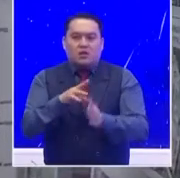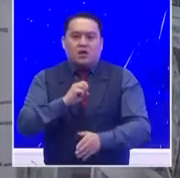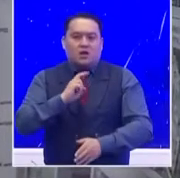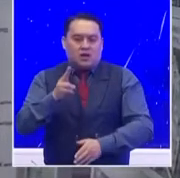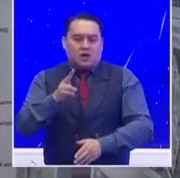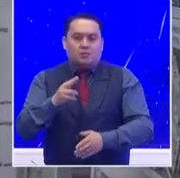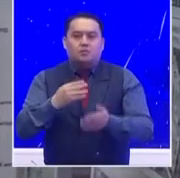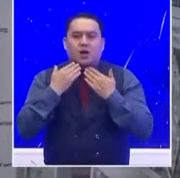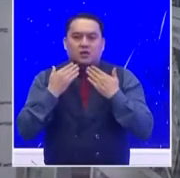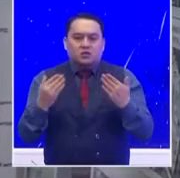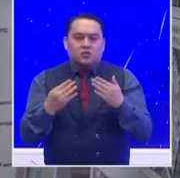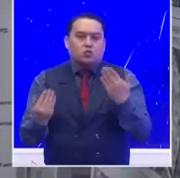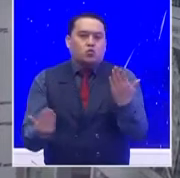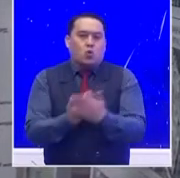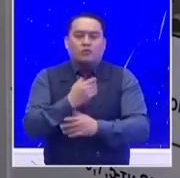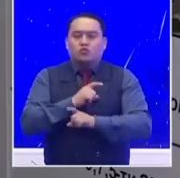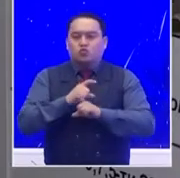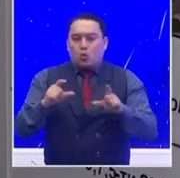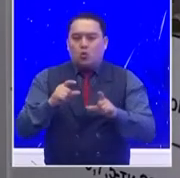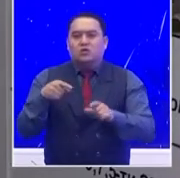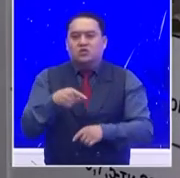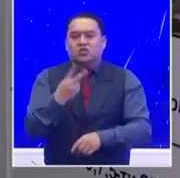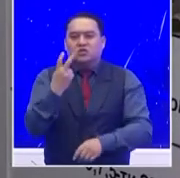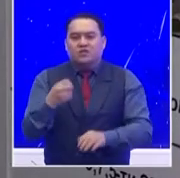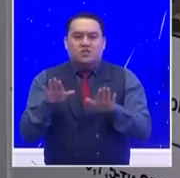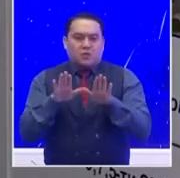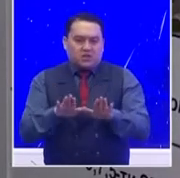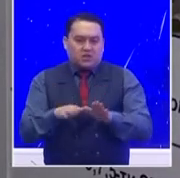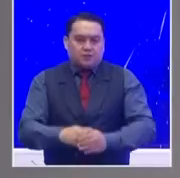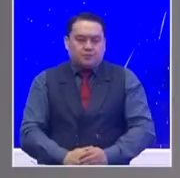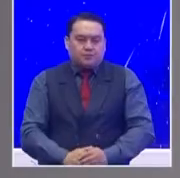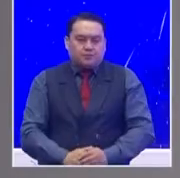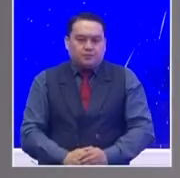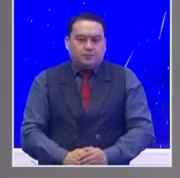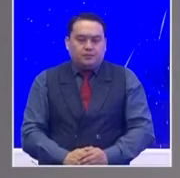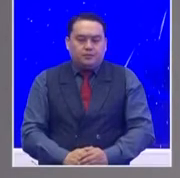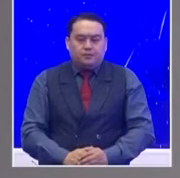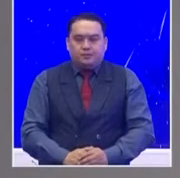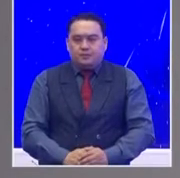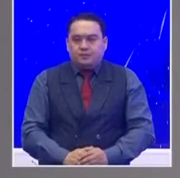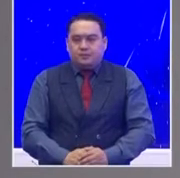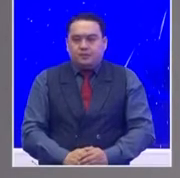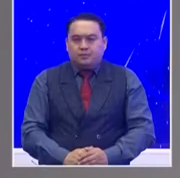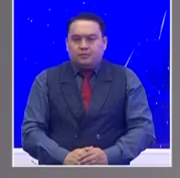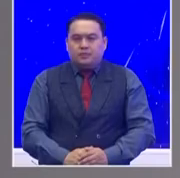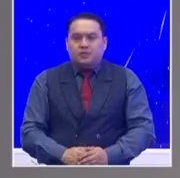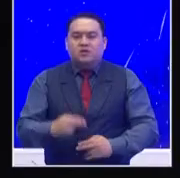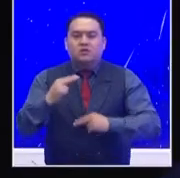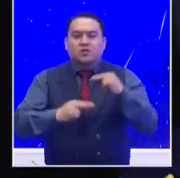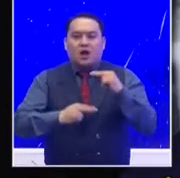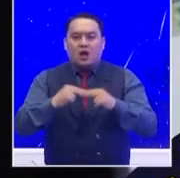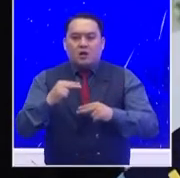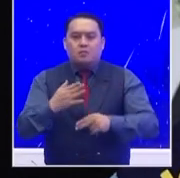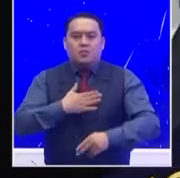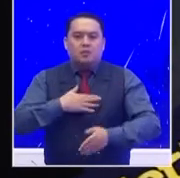последним в планах возвести современную школу на 1200 мест строитель монтажная работу 8 микрорайоне здесь мой